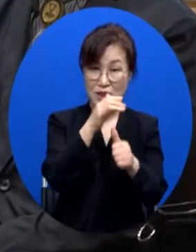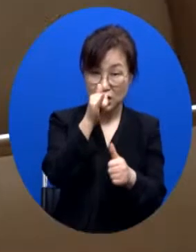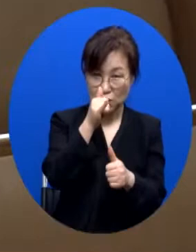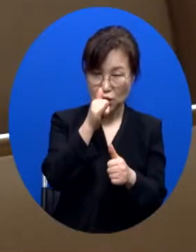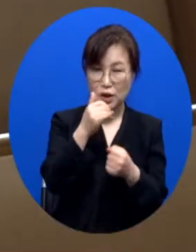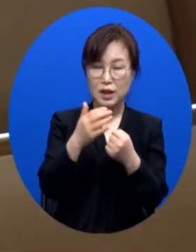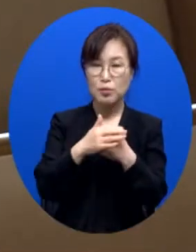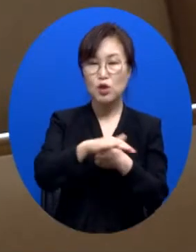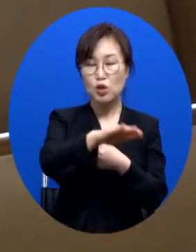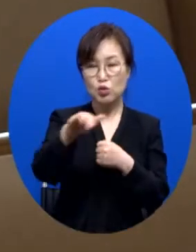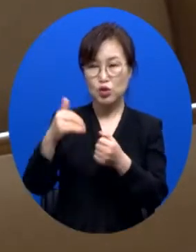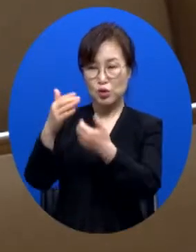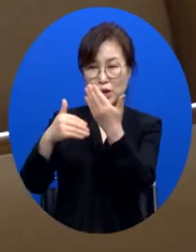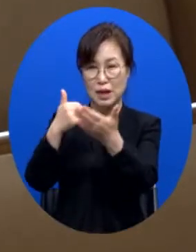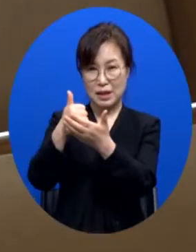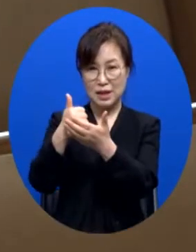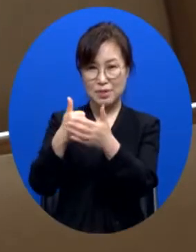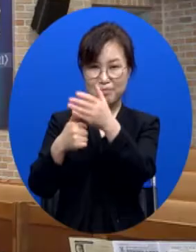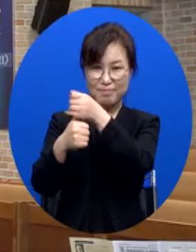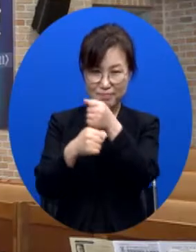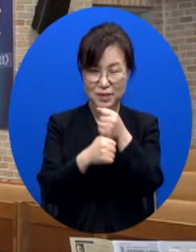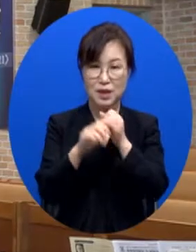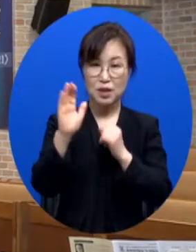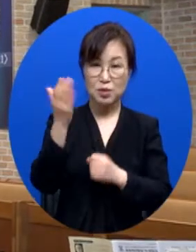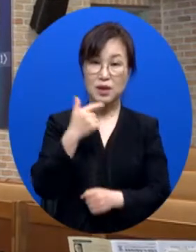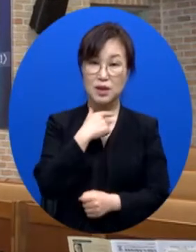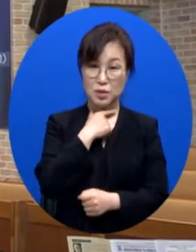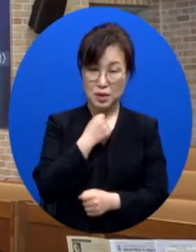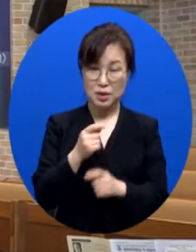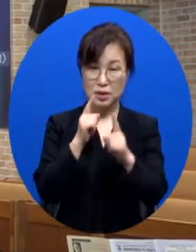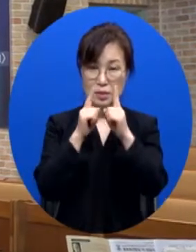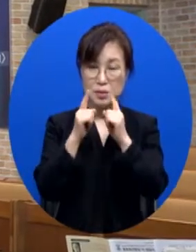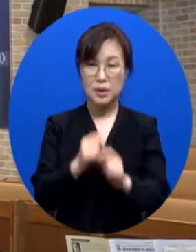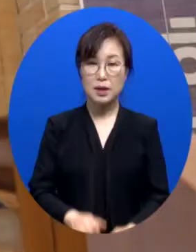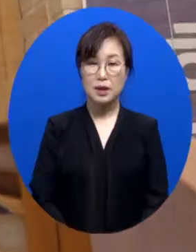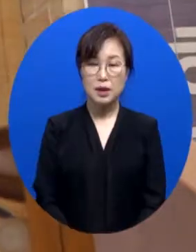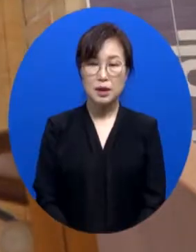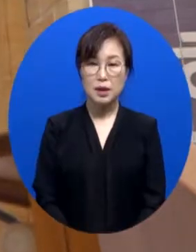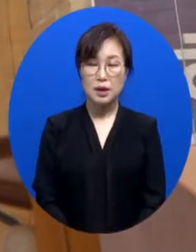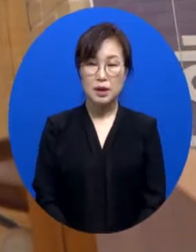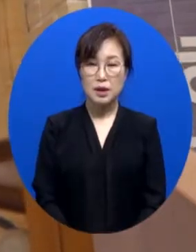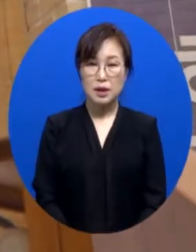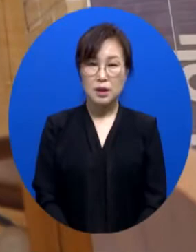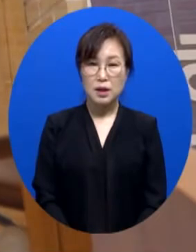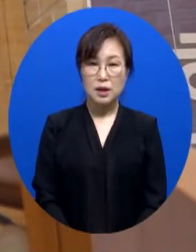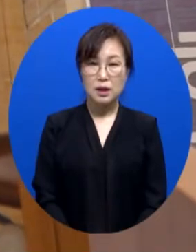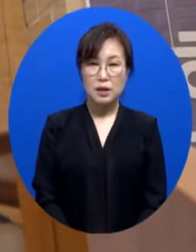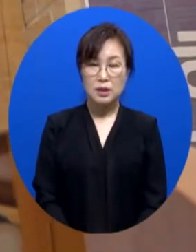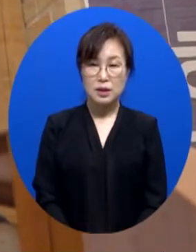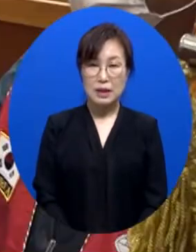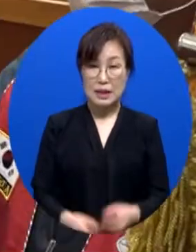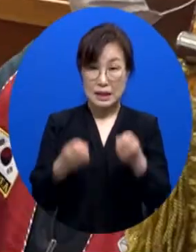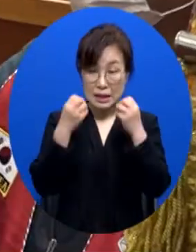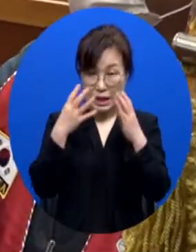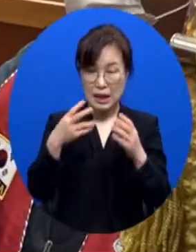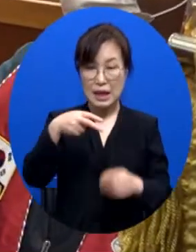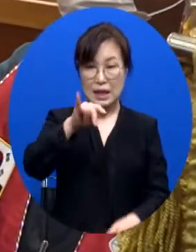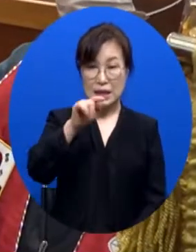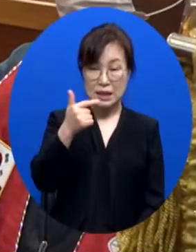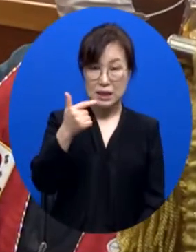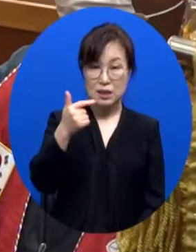붙잡고 세상이 놀랄 만한 일들을 보여주길 바란다고 말했습니다. 이어 충북 북지방장으로 취임한 신동희